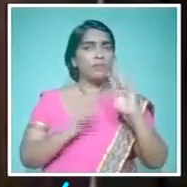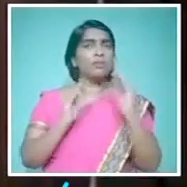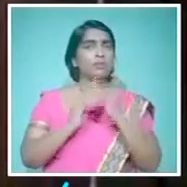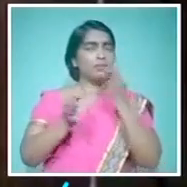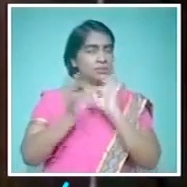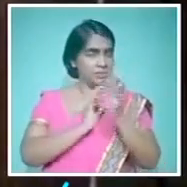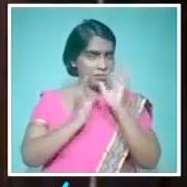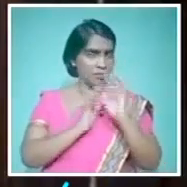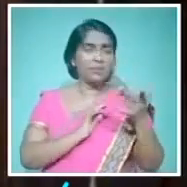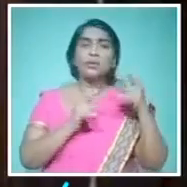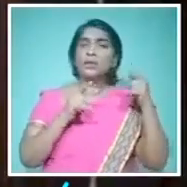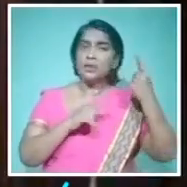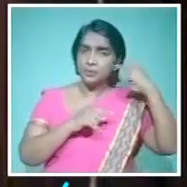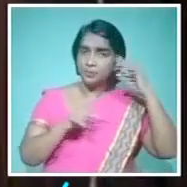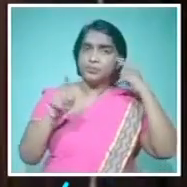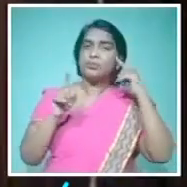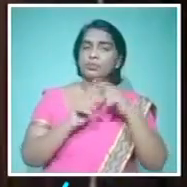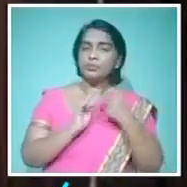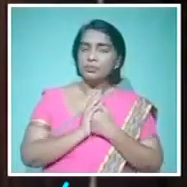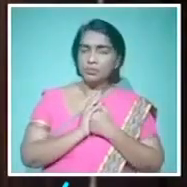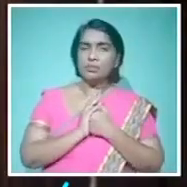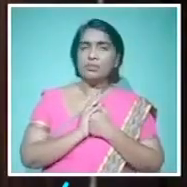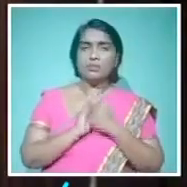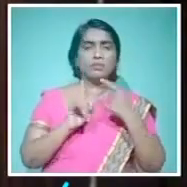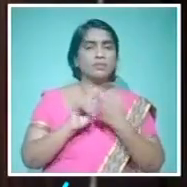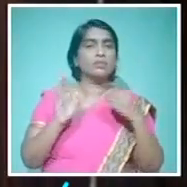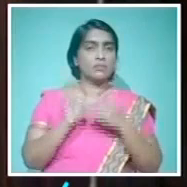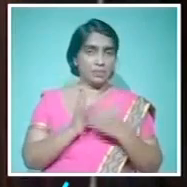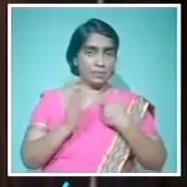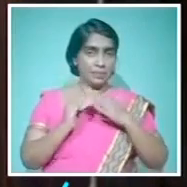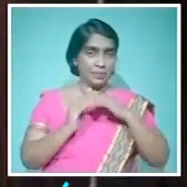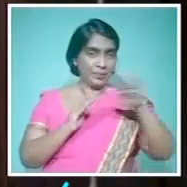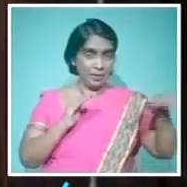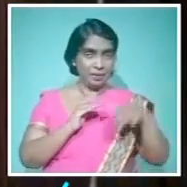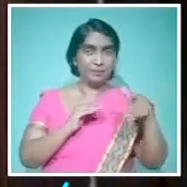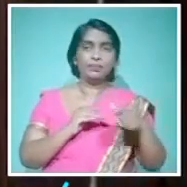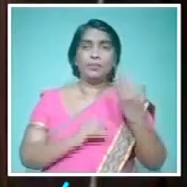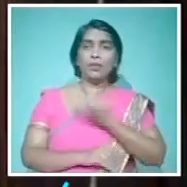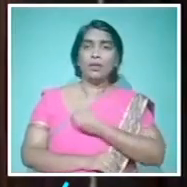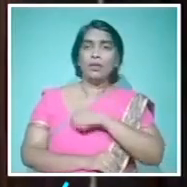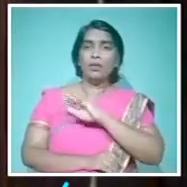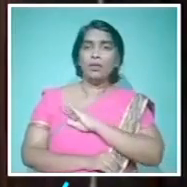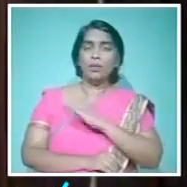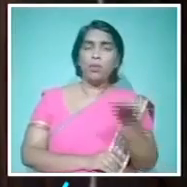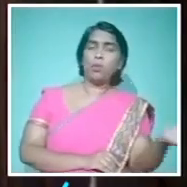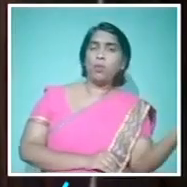वोट गिनी बैसल ये सिद्धि अकुना गर कथानक कुलियापेटे मगे आसने हाम दुर्ट खंड खंड